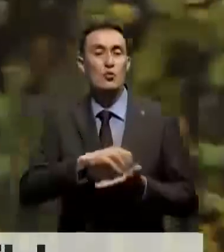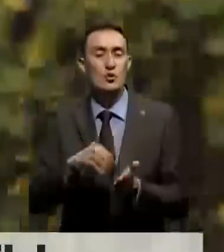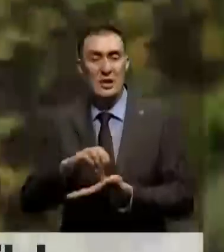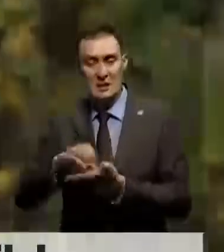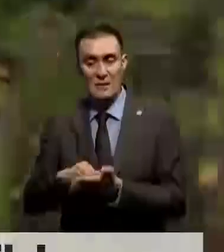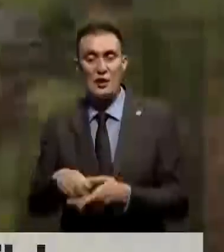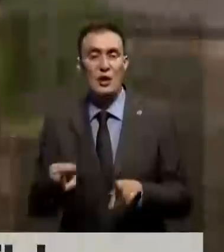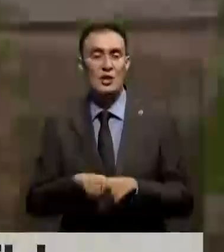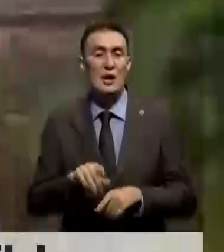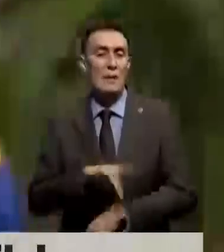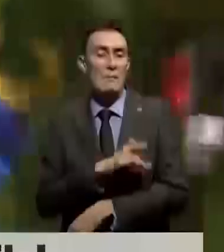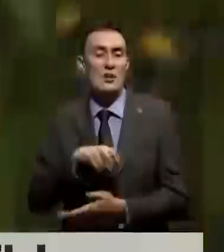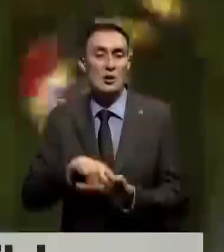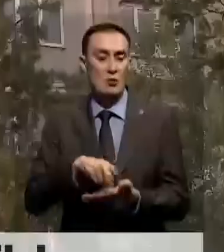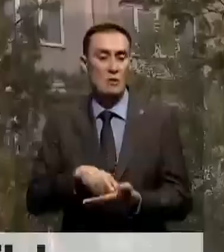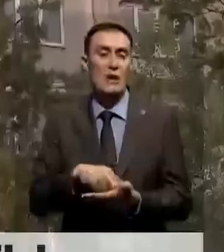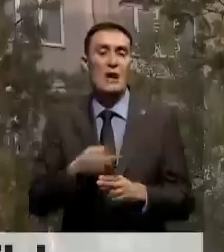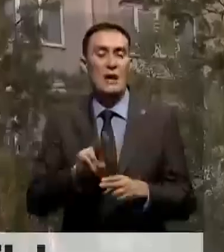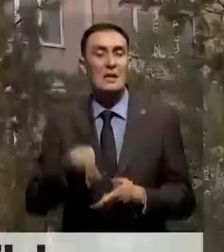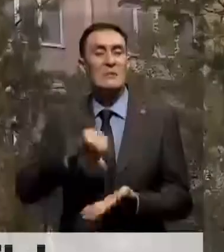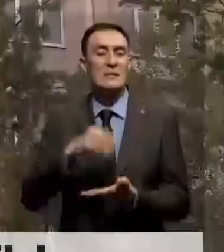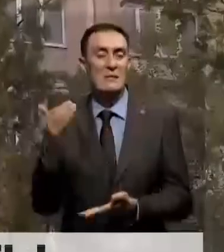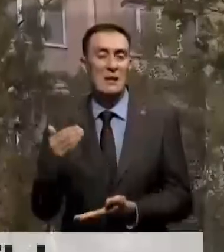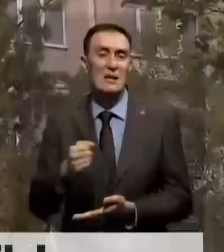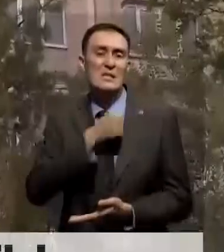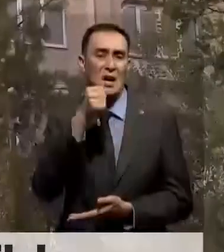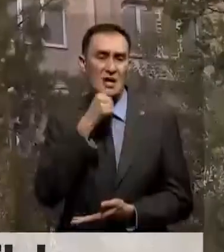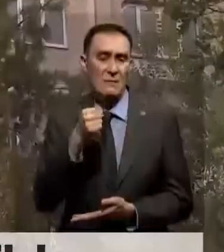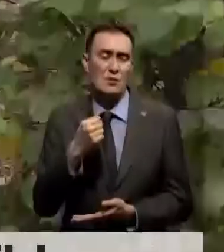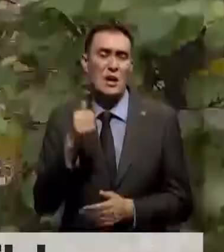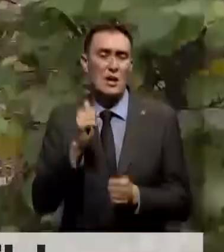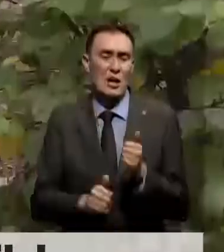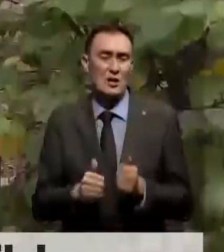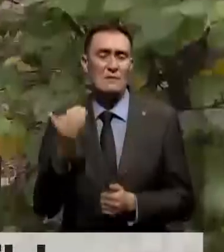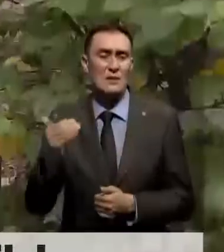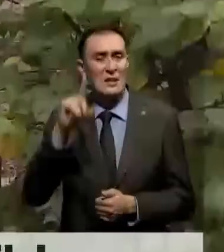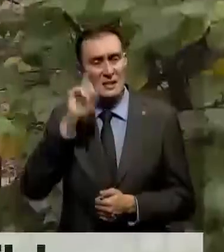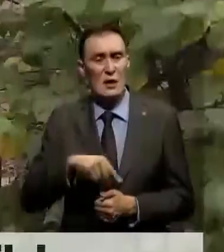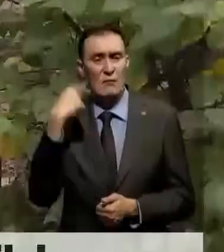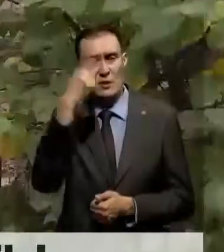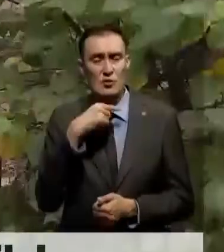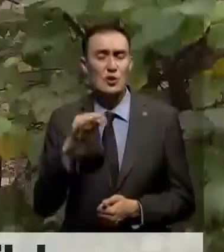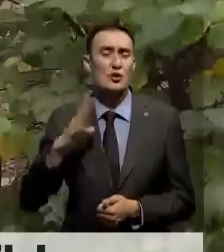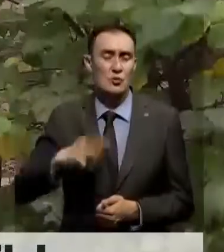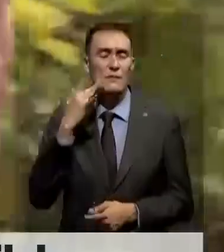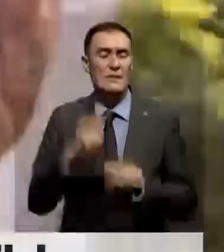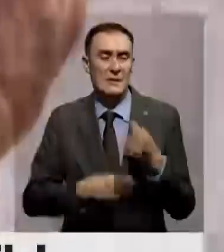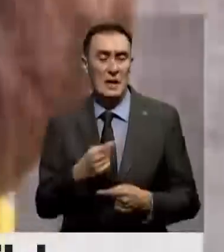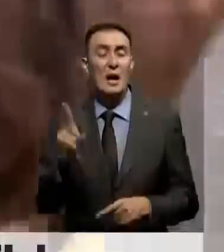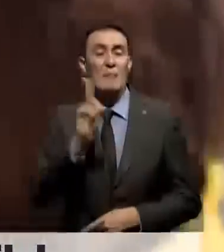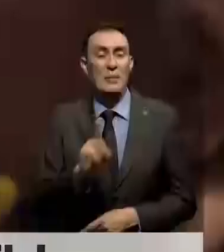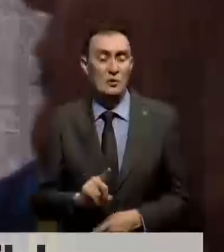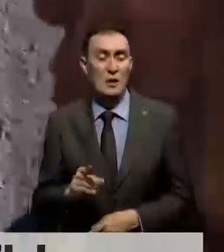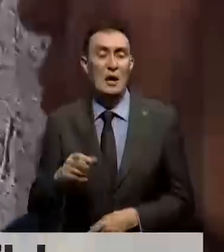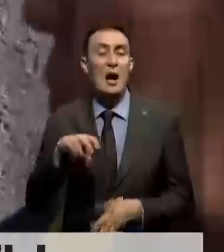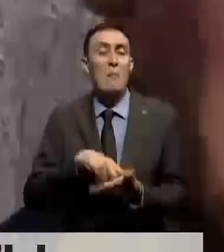и столько же почтальонов обслуживают их. В основном это представители старшего поколения. Почти каждого из них жители знают в лицо и ждут всегда. Потому что, как